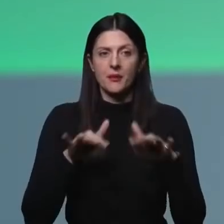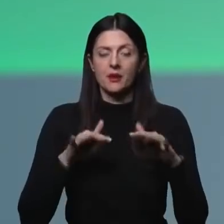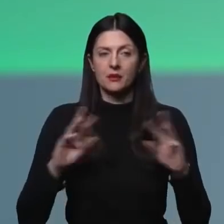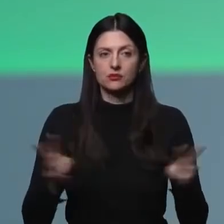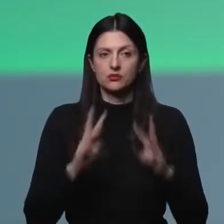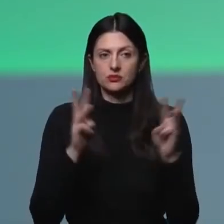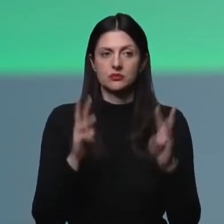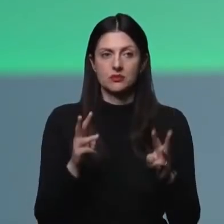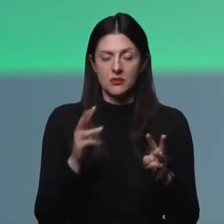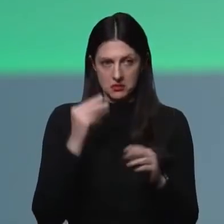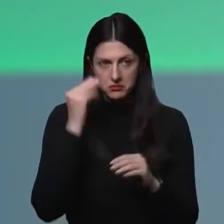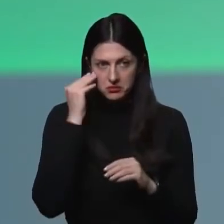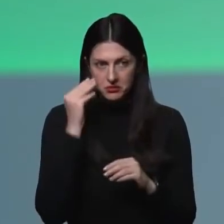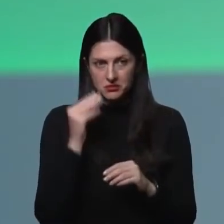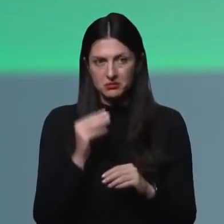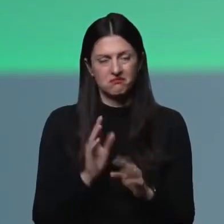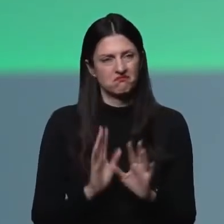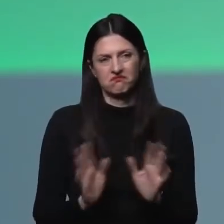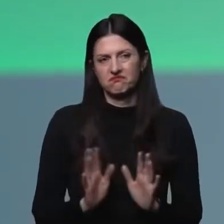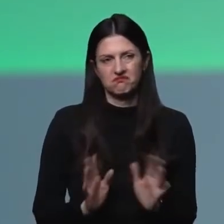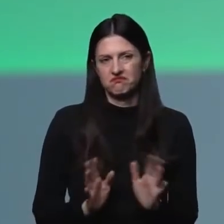зеркало недели? Нет. Нет. Нет.